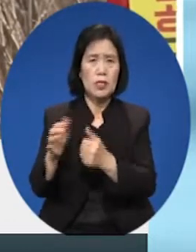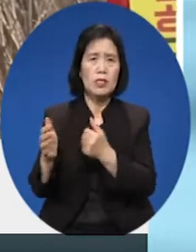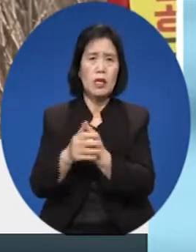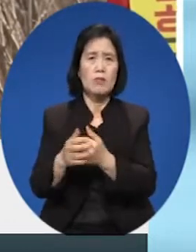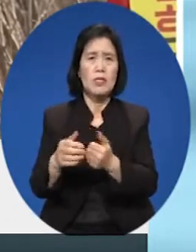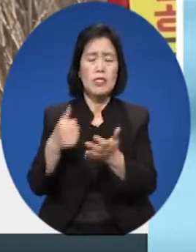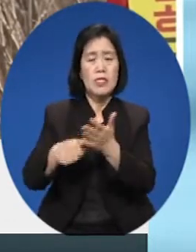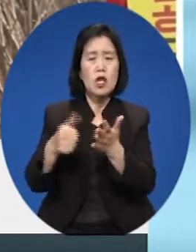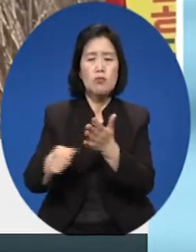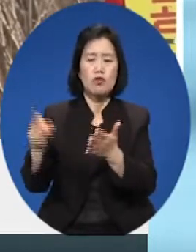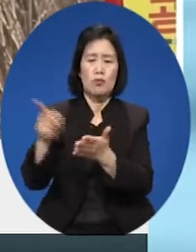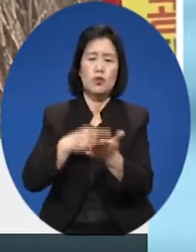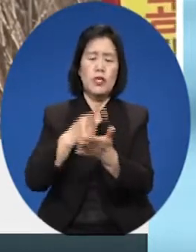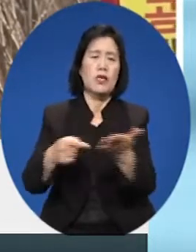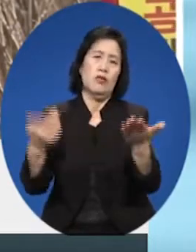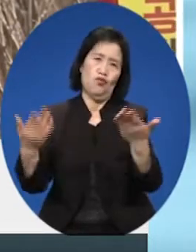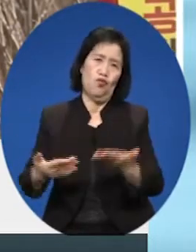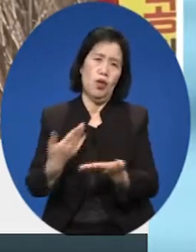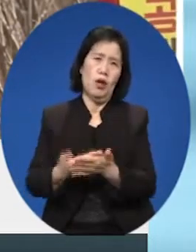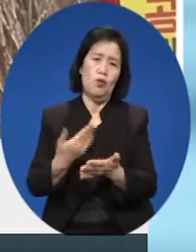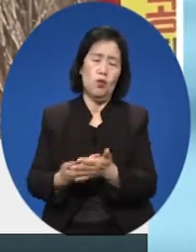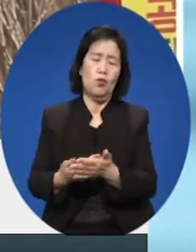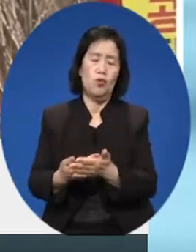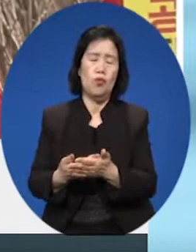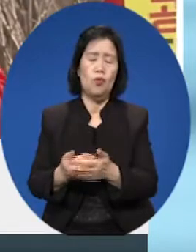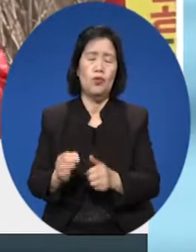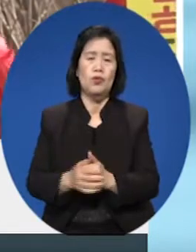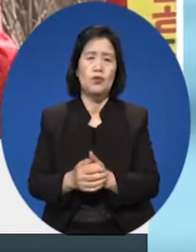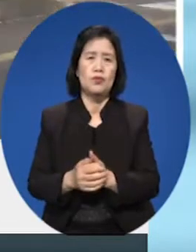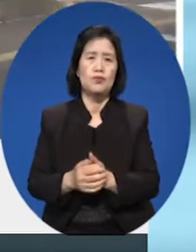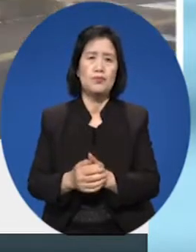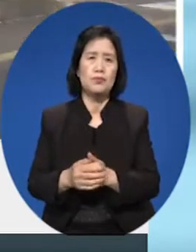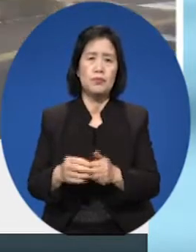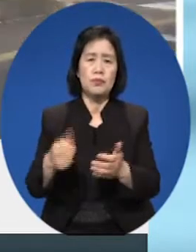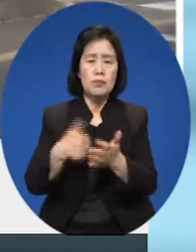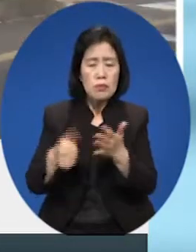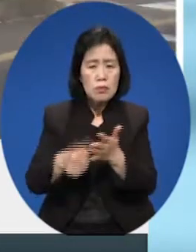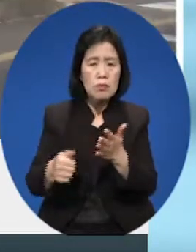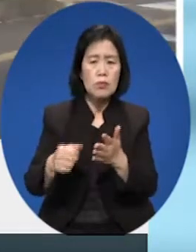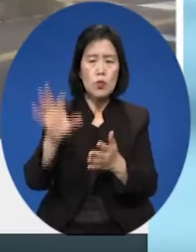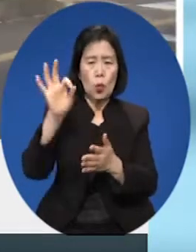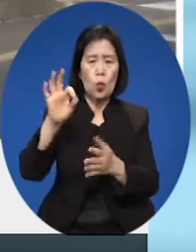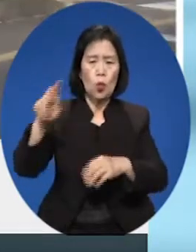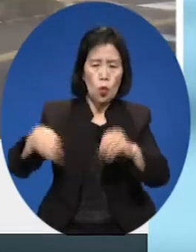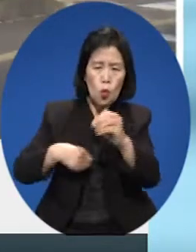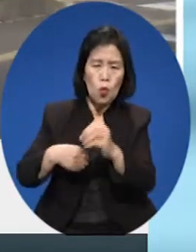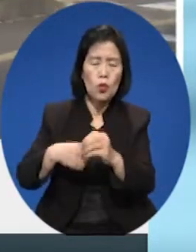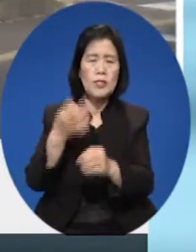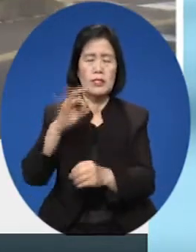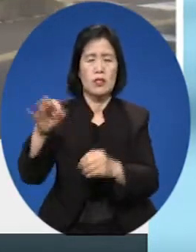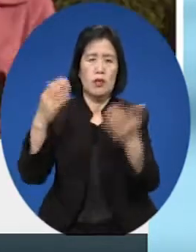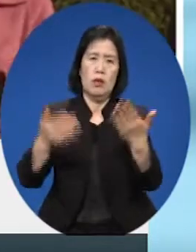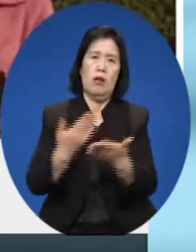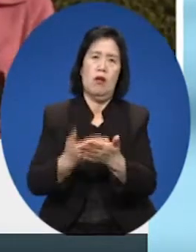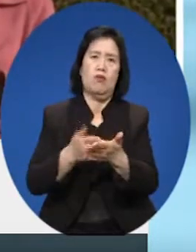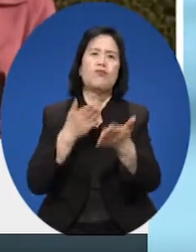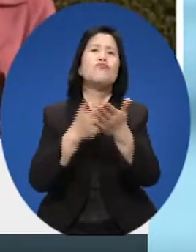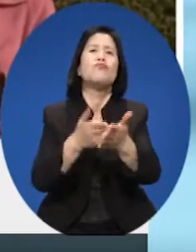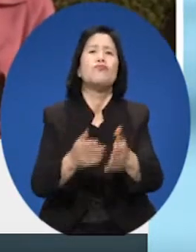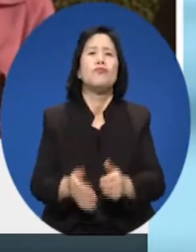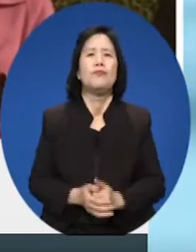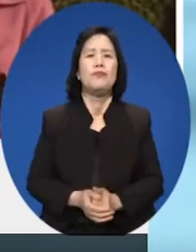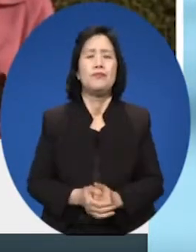시설물을 보상해 줘야 된다 즉 지상 물 매수청구권 이라든지 6기 상황을 인정해줘야 된다 그렇게 주장을 하고 있습니다 아